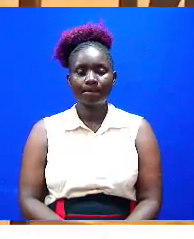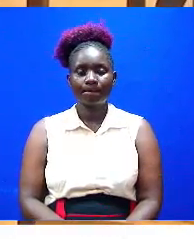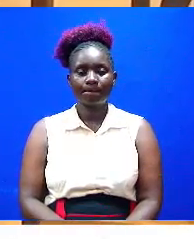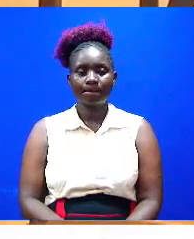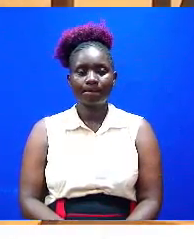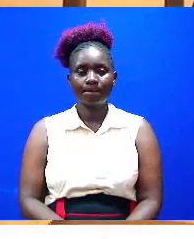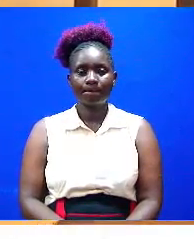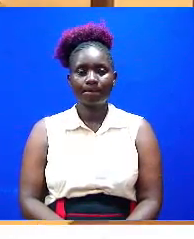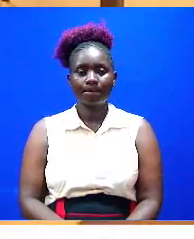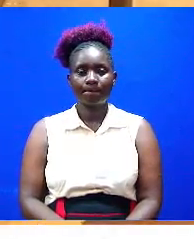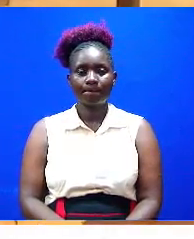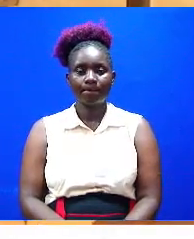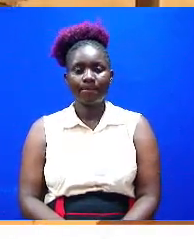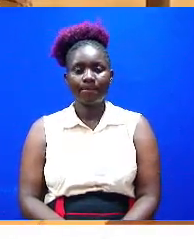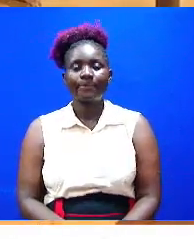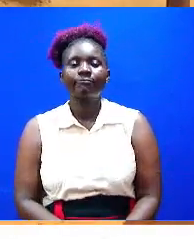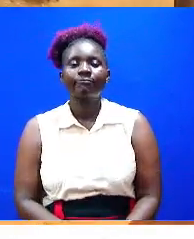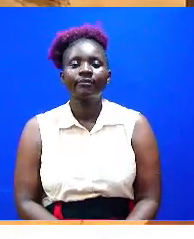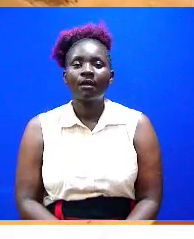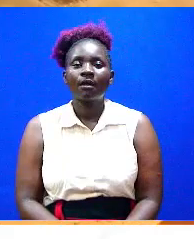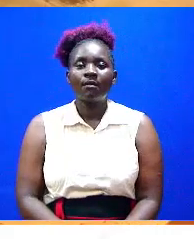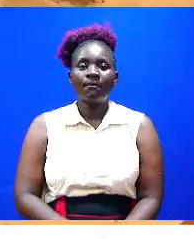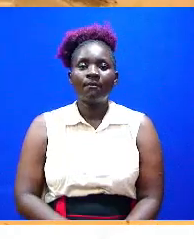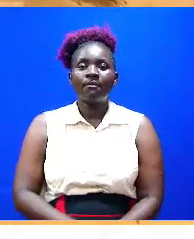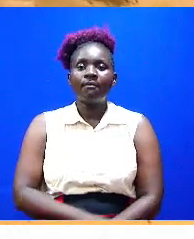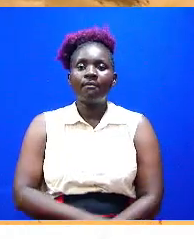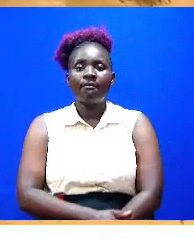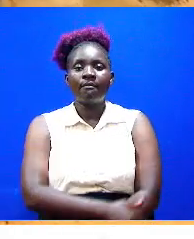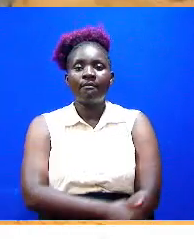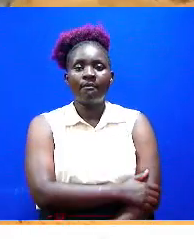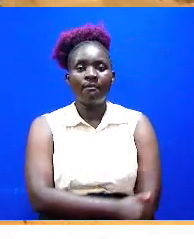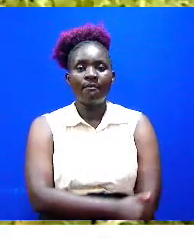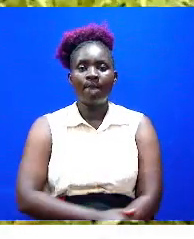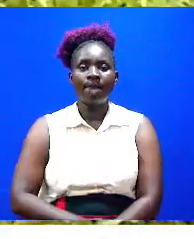chitago Imeye sub location iga ya Nyankobo imeye county iga